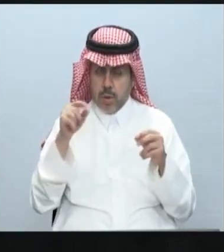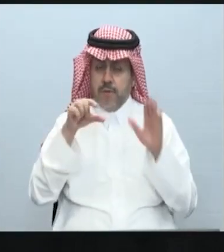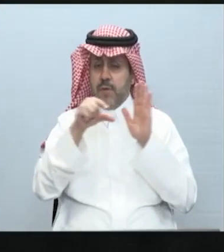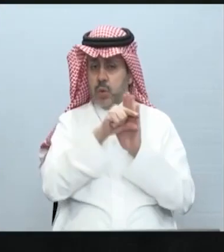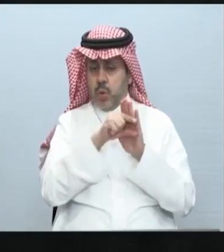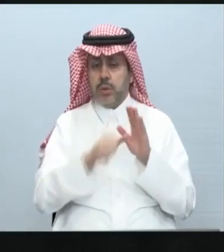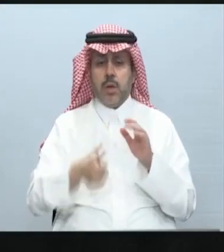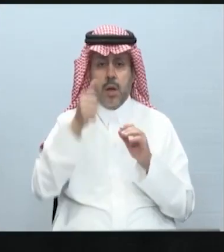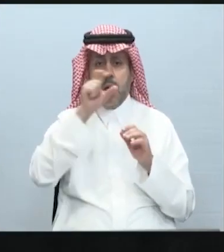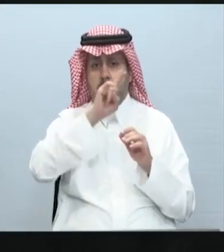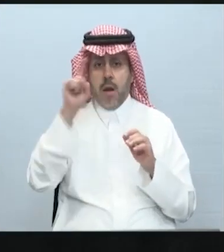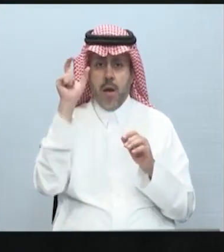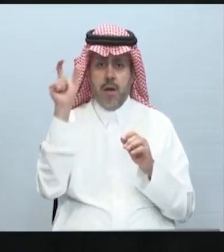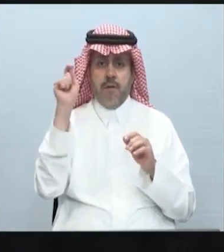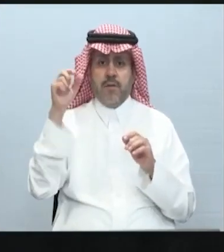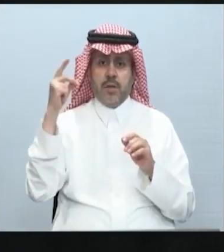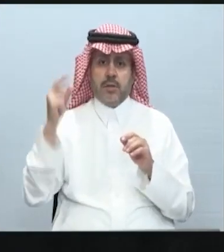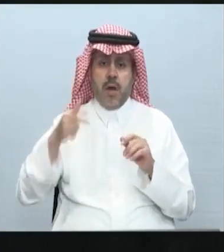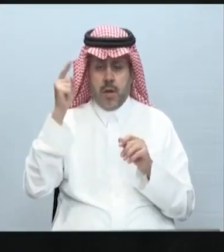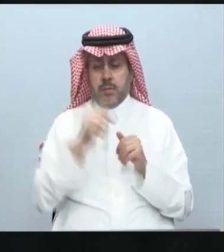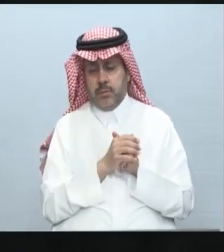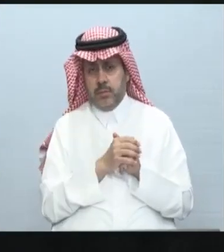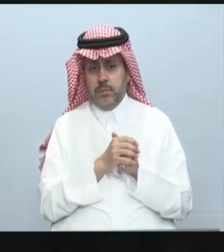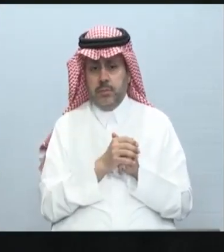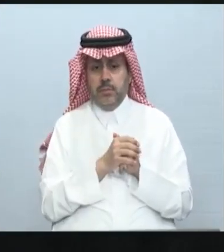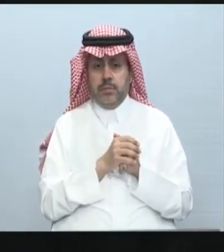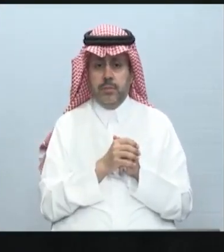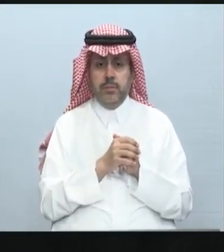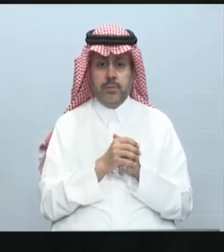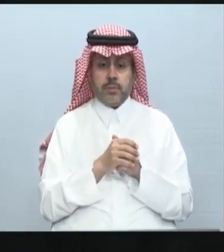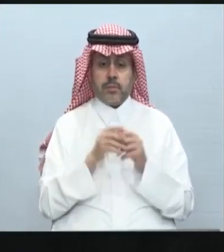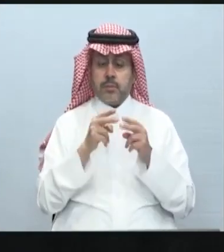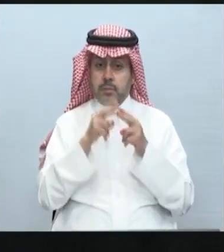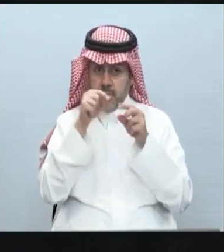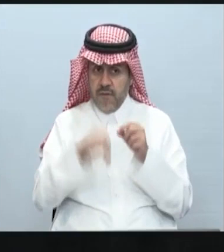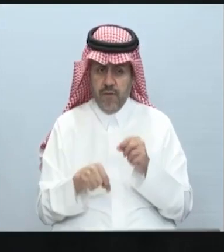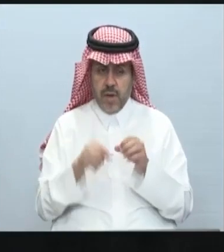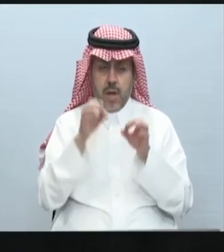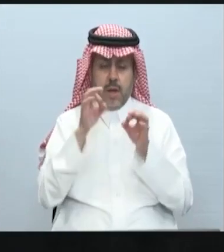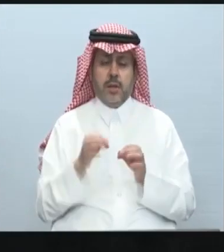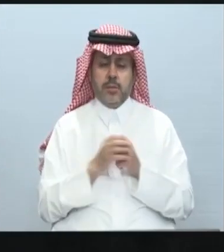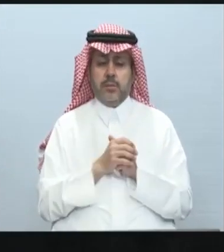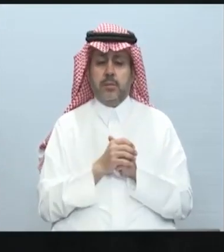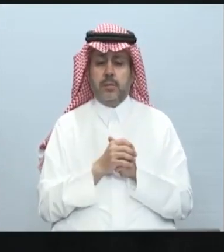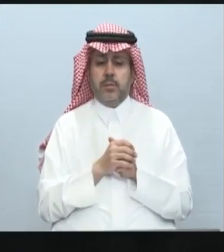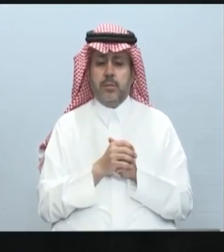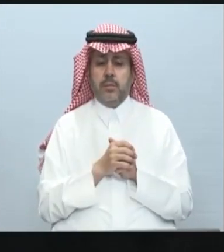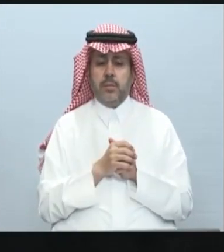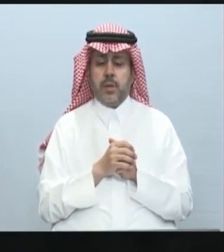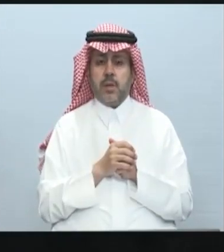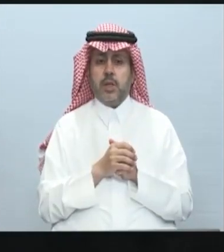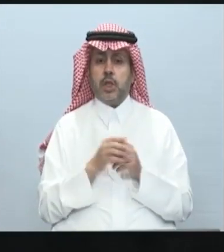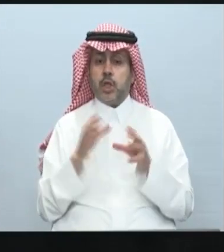وما ادراك ما يوم الدين ثم ما ادراك ما يوم الدين يوم لا تملك نفس لنفس